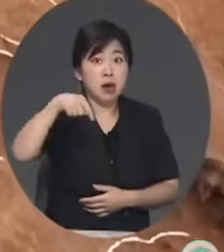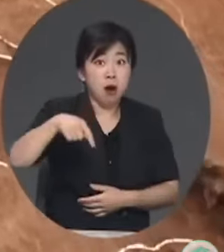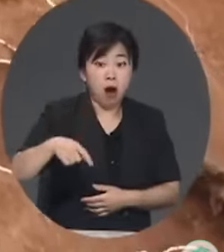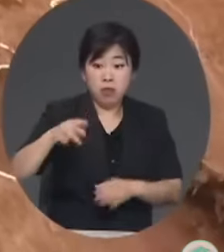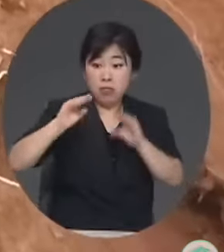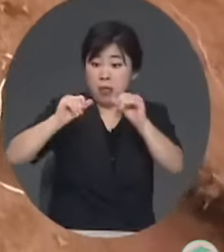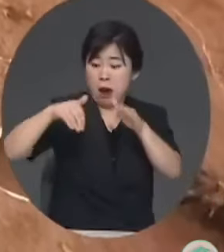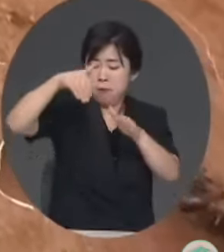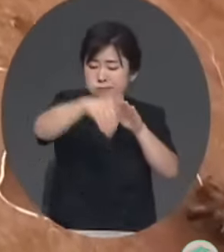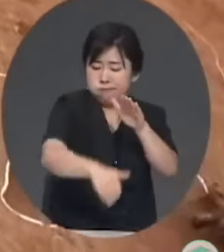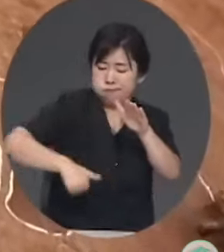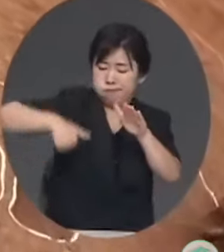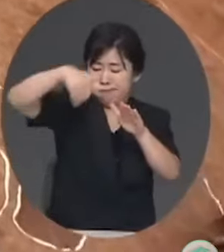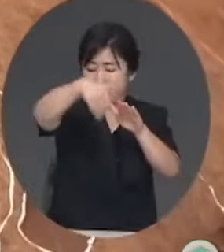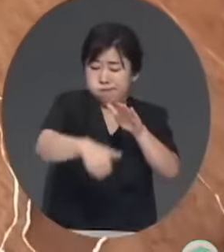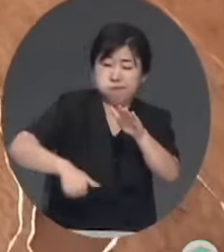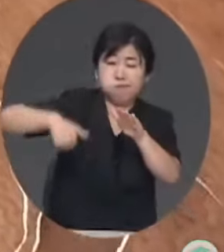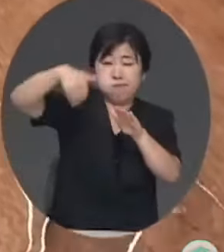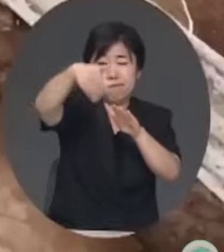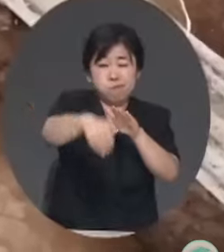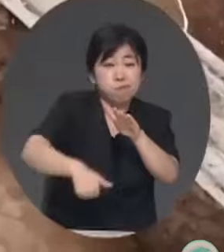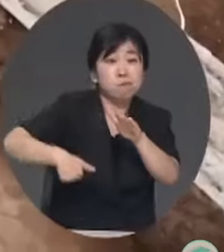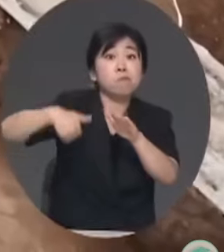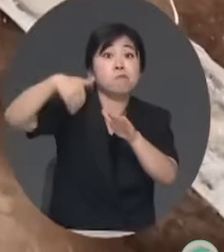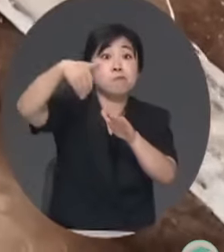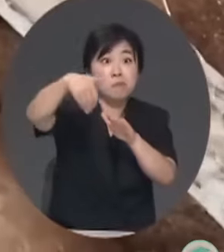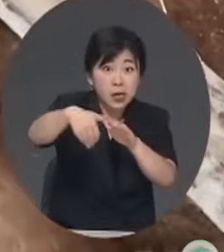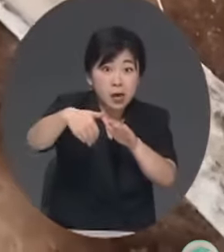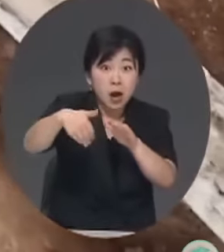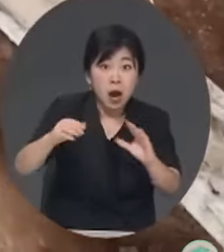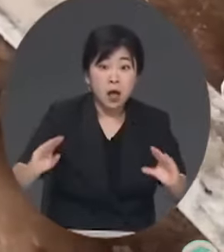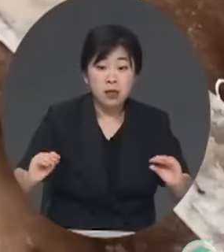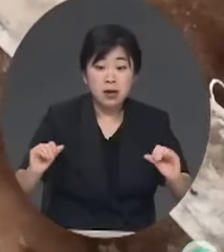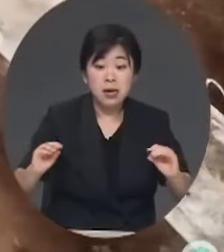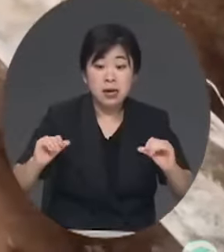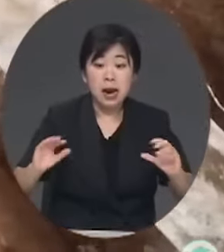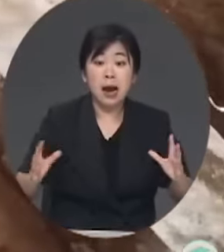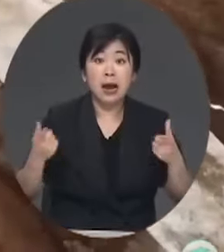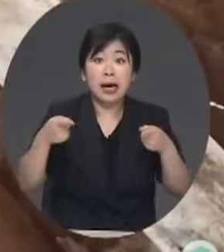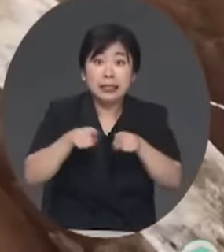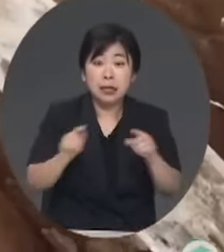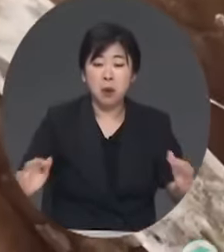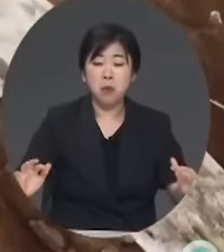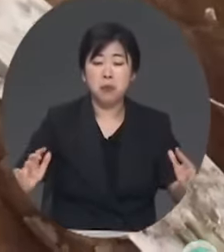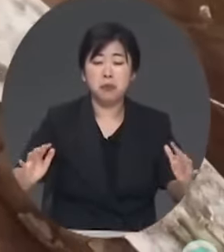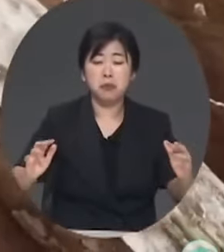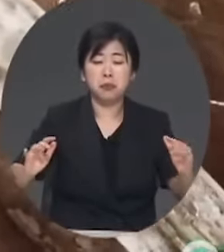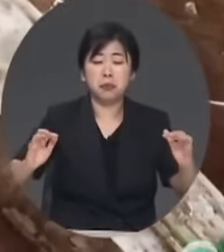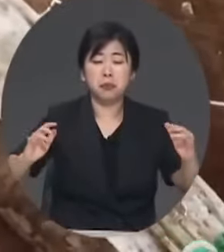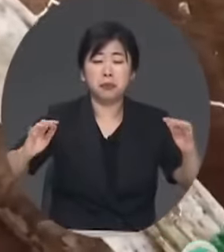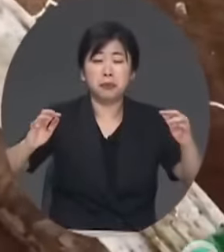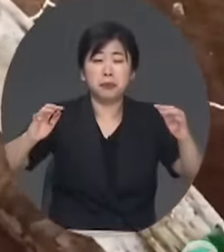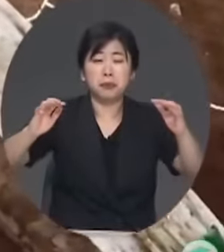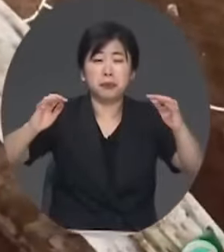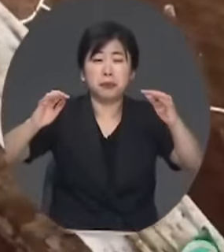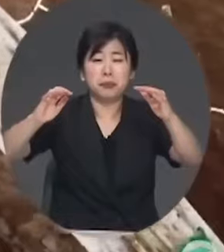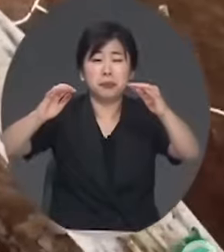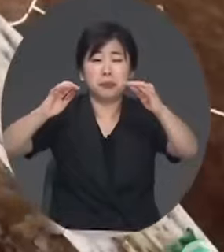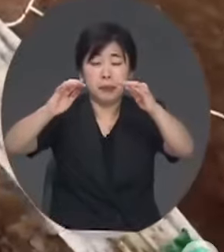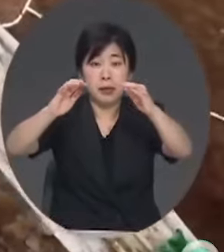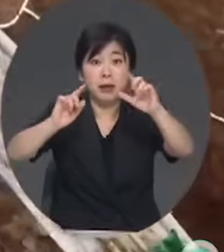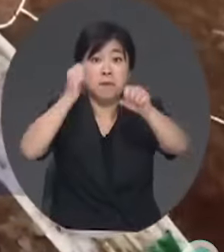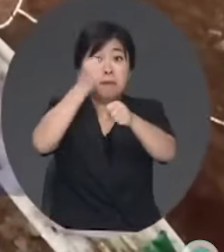파서 만드는데 봉토를 쌓고 같이 묘각을 만들어 묘제상으로 독특한 양식을 보입니다.